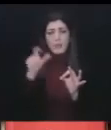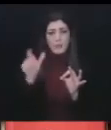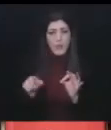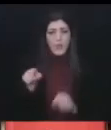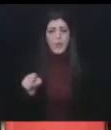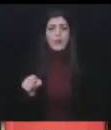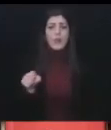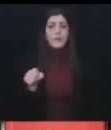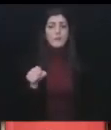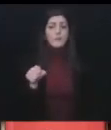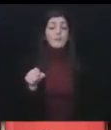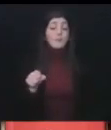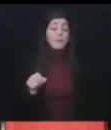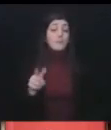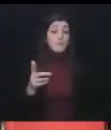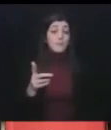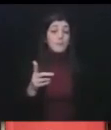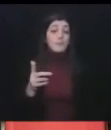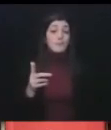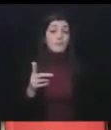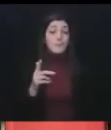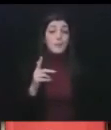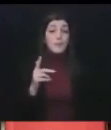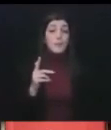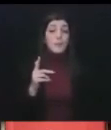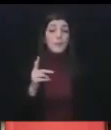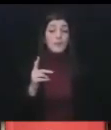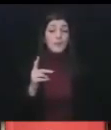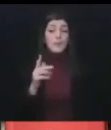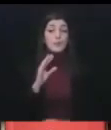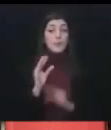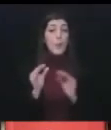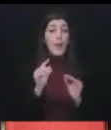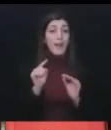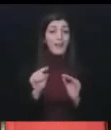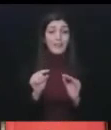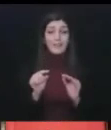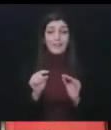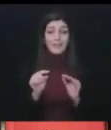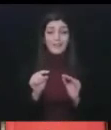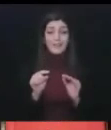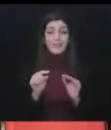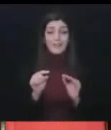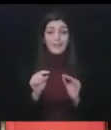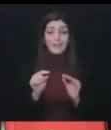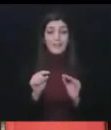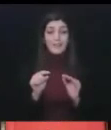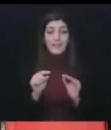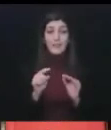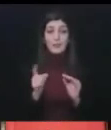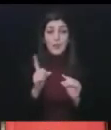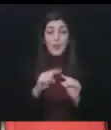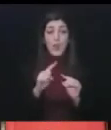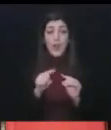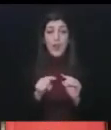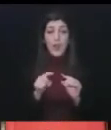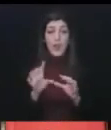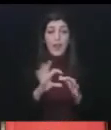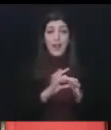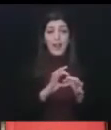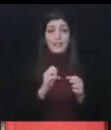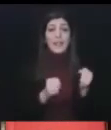all'assessore che le domande non sono solo quelle a cui lei ha dato risposta, ma sono legato